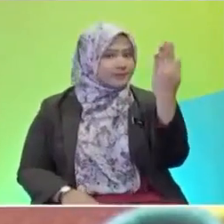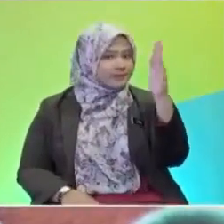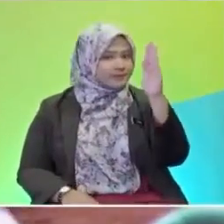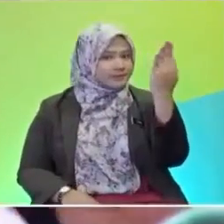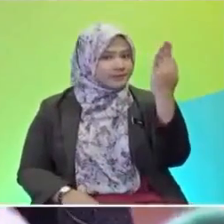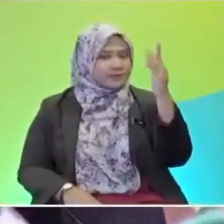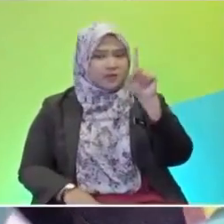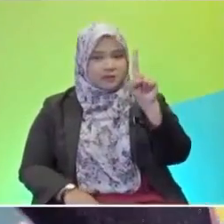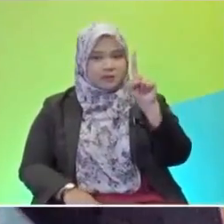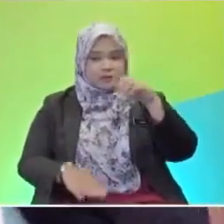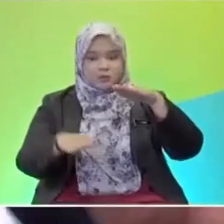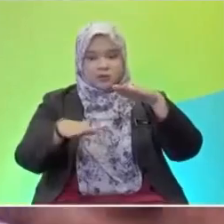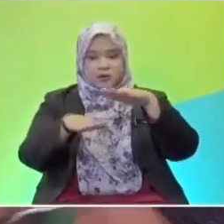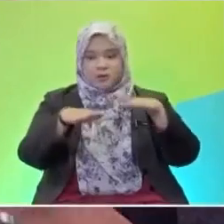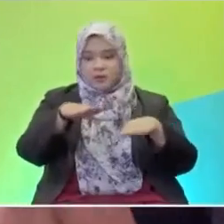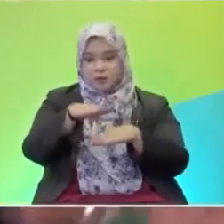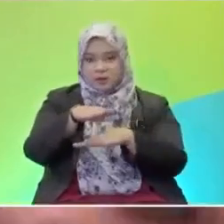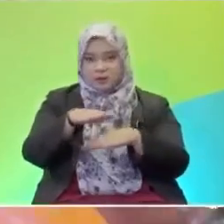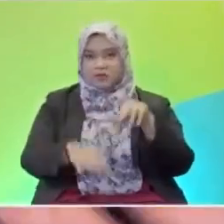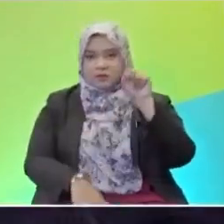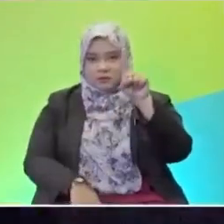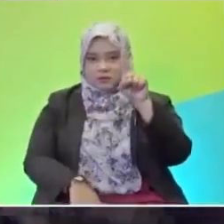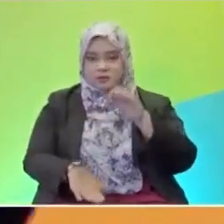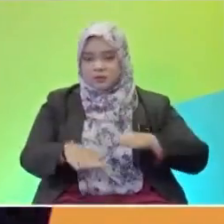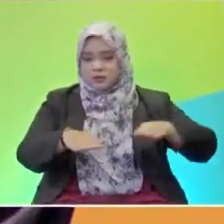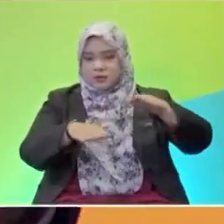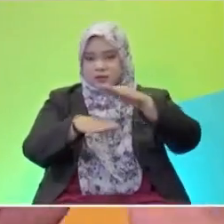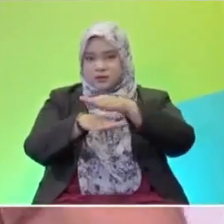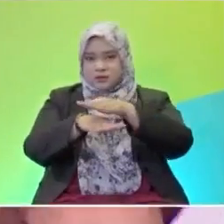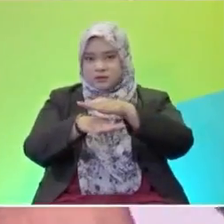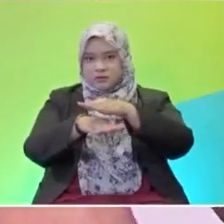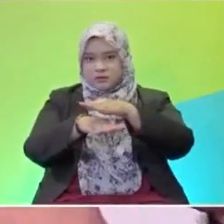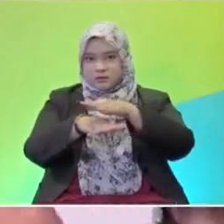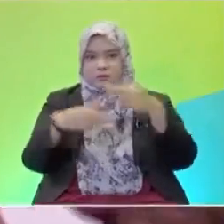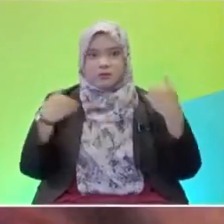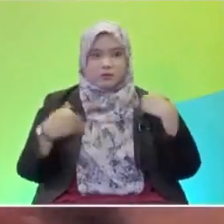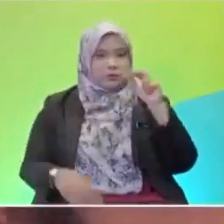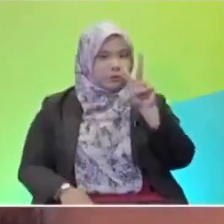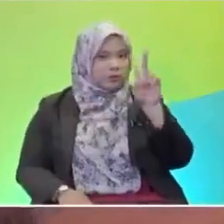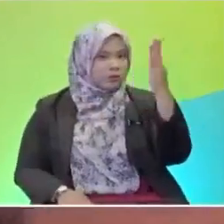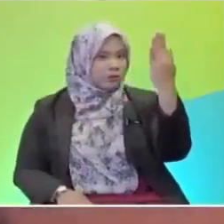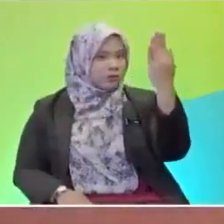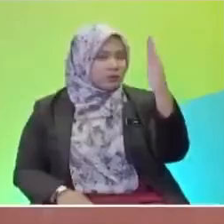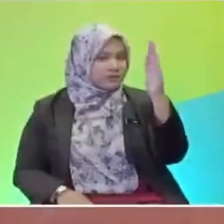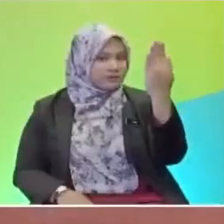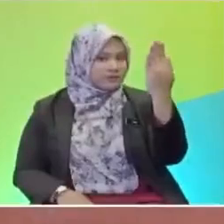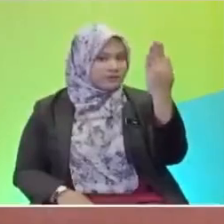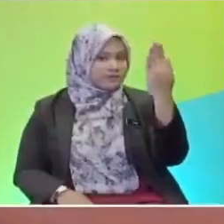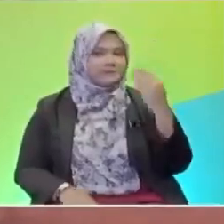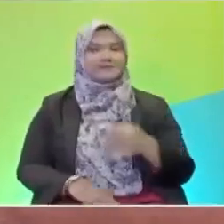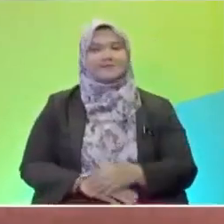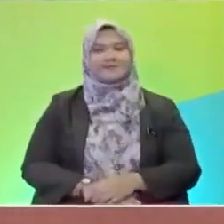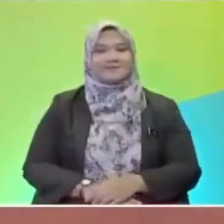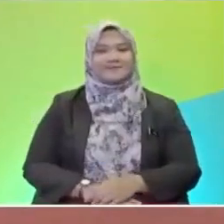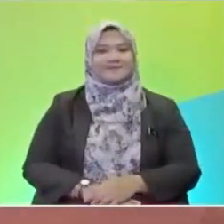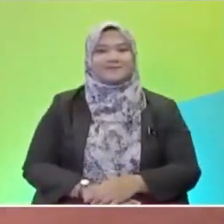apabila cahaya itu dipantulkan apabila kita melihat maka kita dapat melihat di sebalik ataupun yang